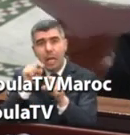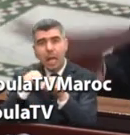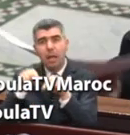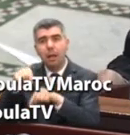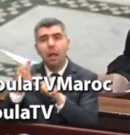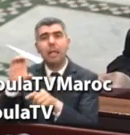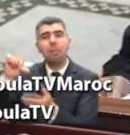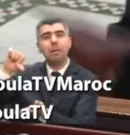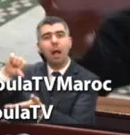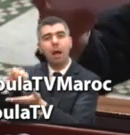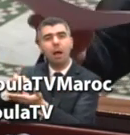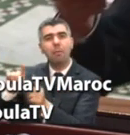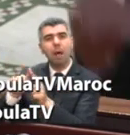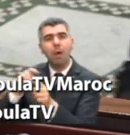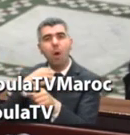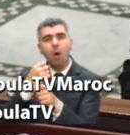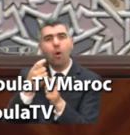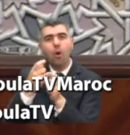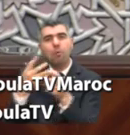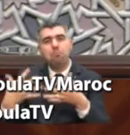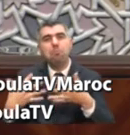شراكه باش يلقى واحد الشريك خاص. شكرا